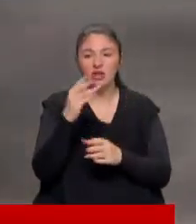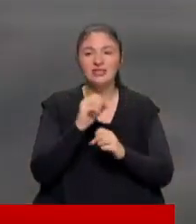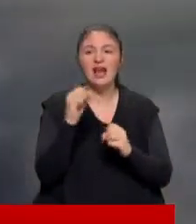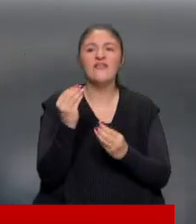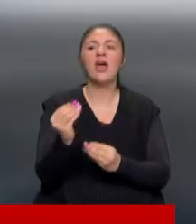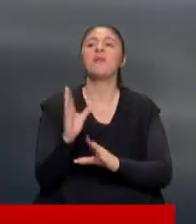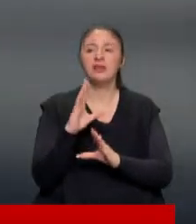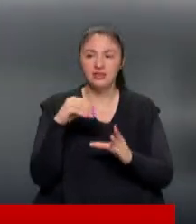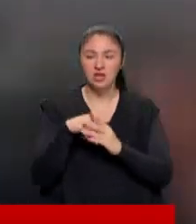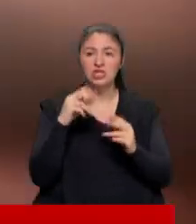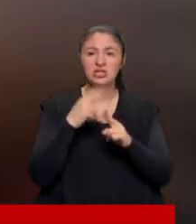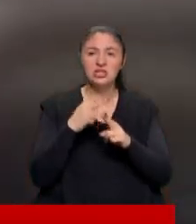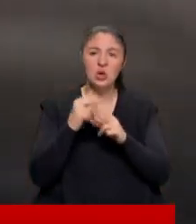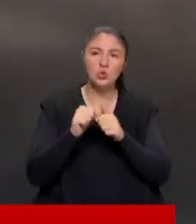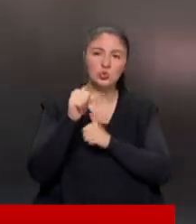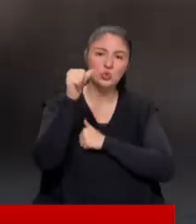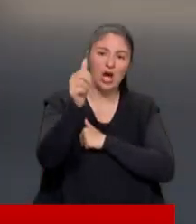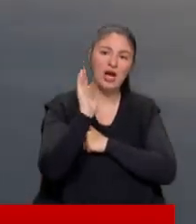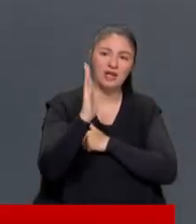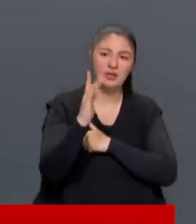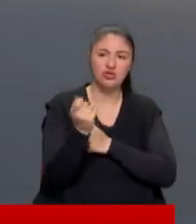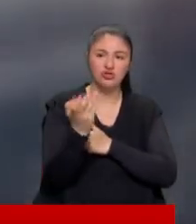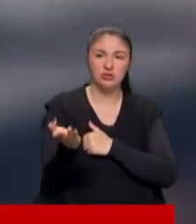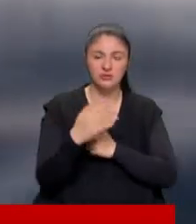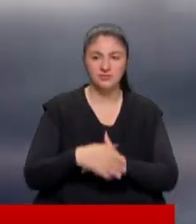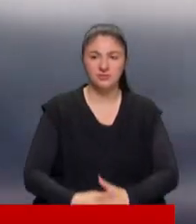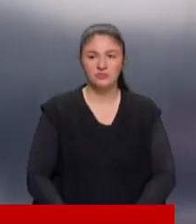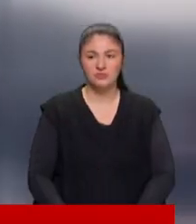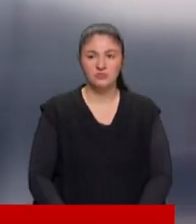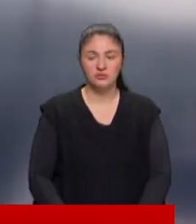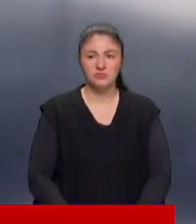zarar gelmesin diye hızla tankeri bölgeden çıkarmaya çalıştı.